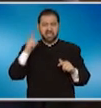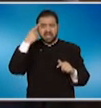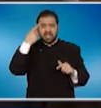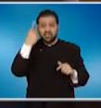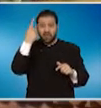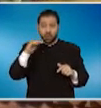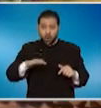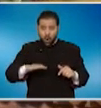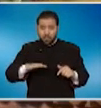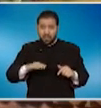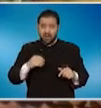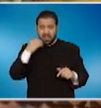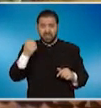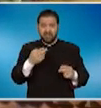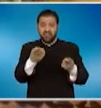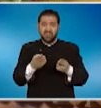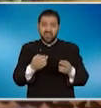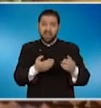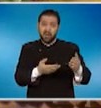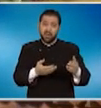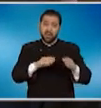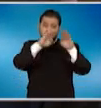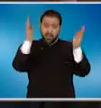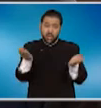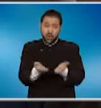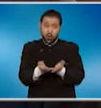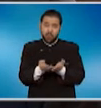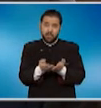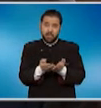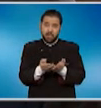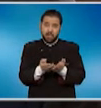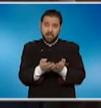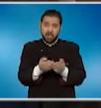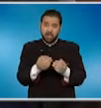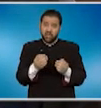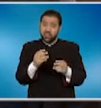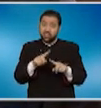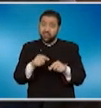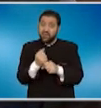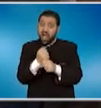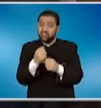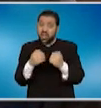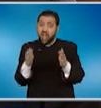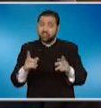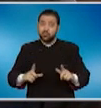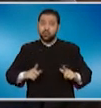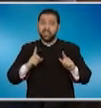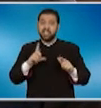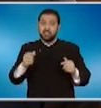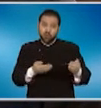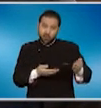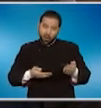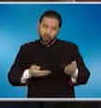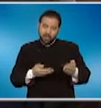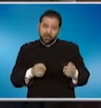un copil când vine pe lume, nu se percepe pe sine ca fiind, cât percepe persoana mamei ca fiind. Deci sistemul lui de referință